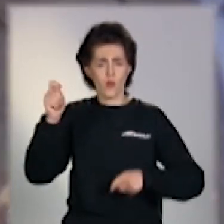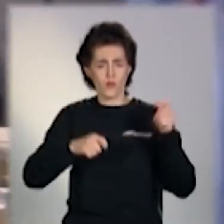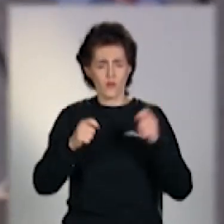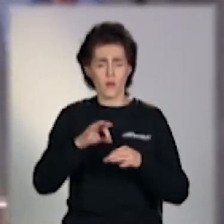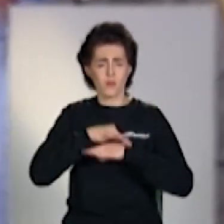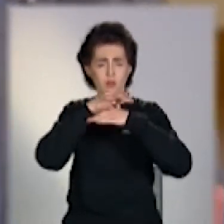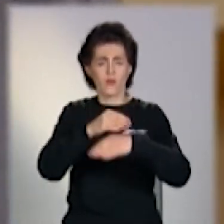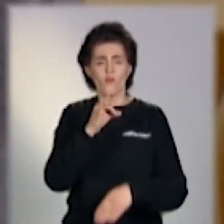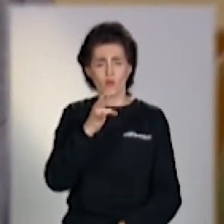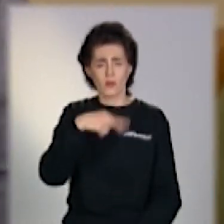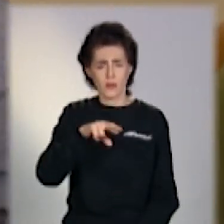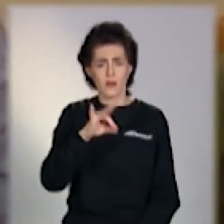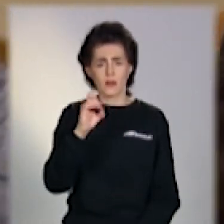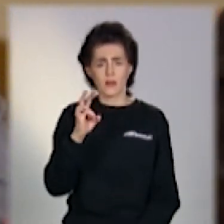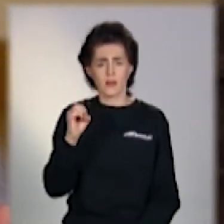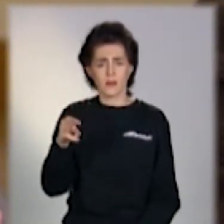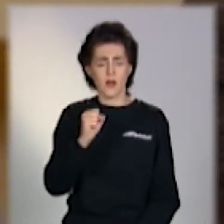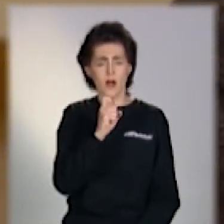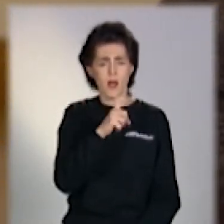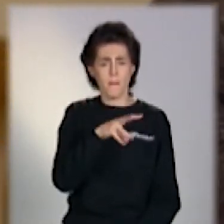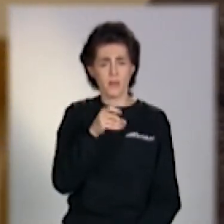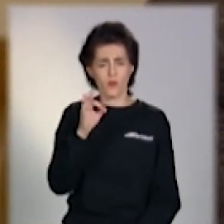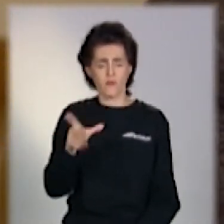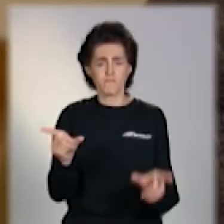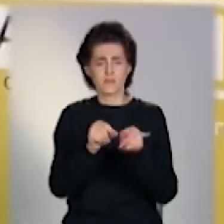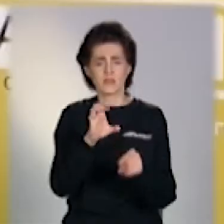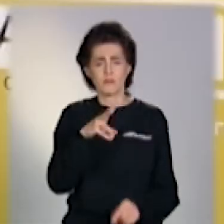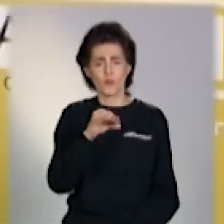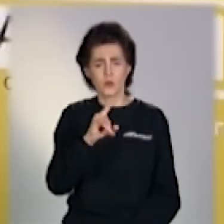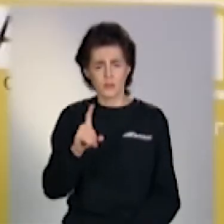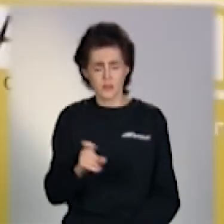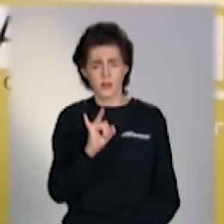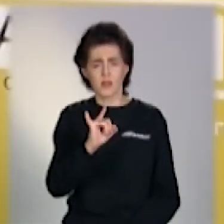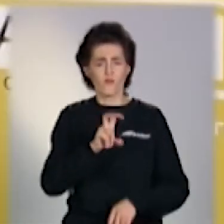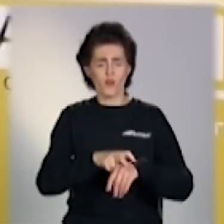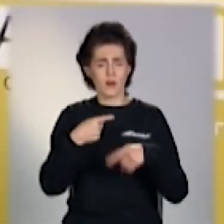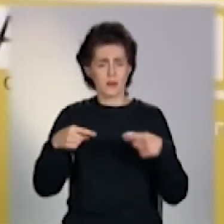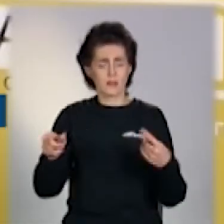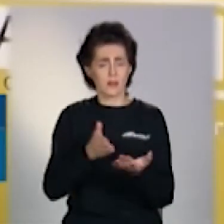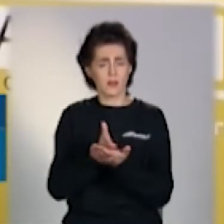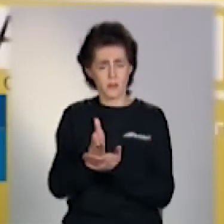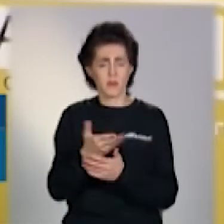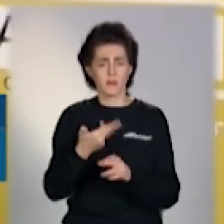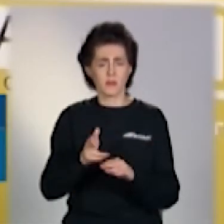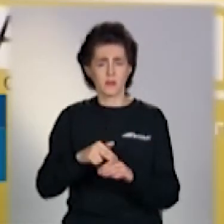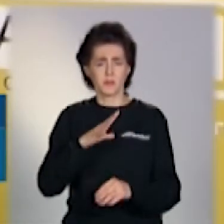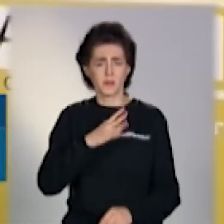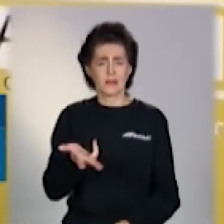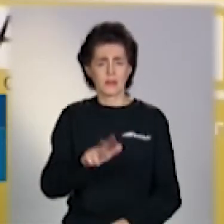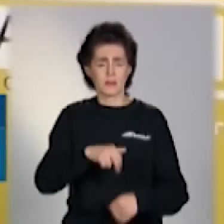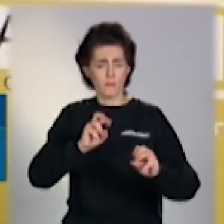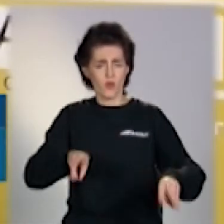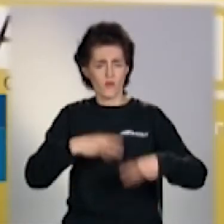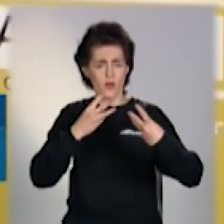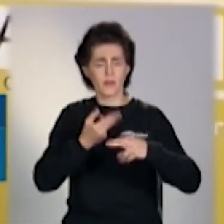Ахметова. Фонд Ріната Ахметова спільно з МОЗом, з Асоціацією анестезіологів України, вже провели 3